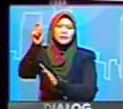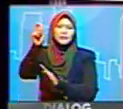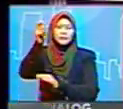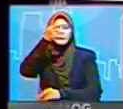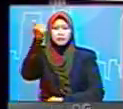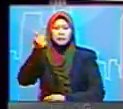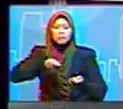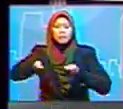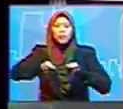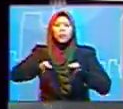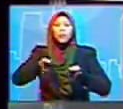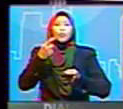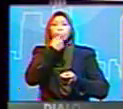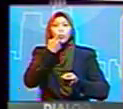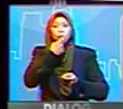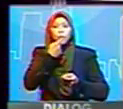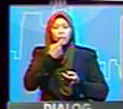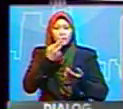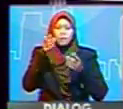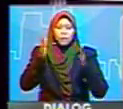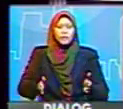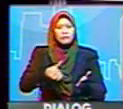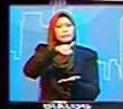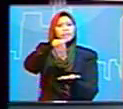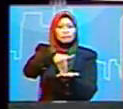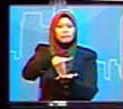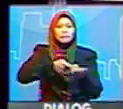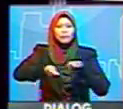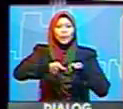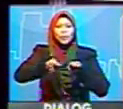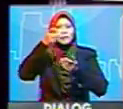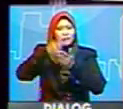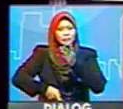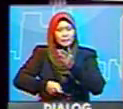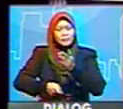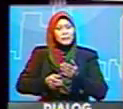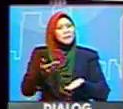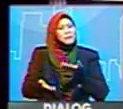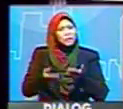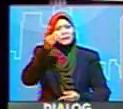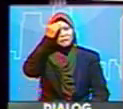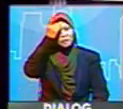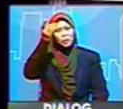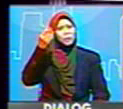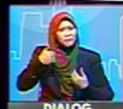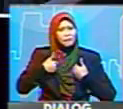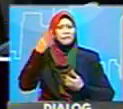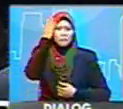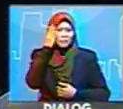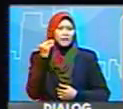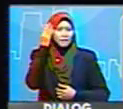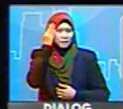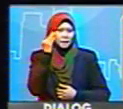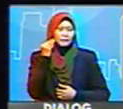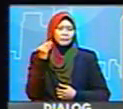orang tengah Saya melihat Datuk sememangnya cukup berpengalaman ya kefahamannya